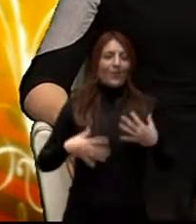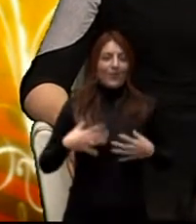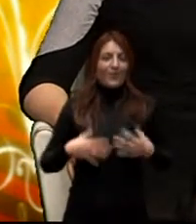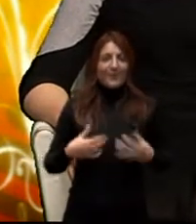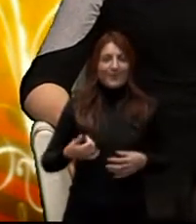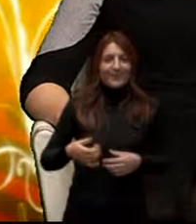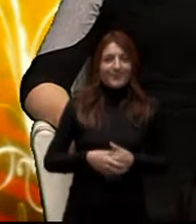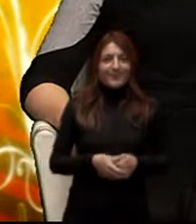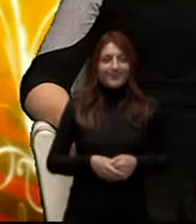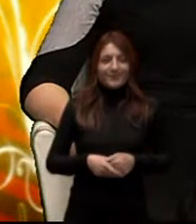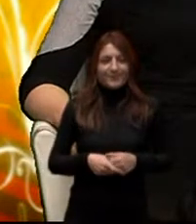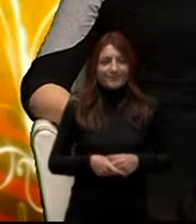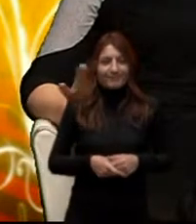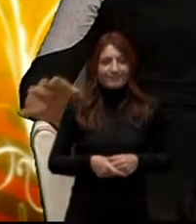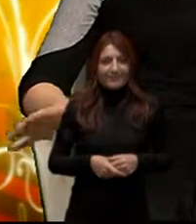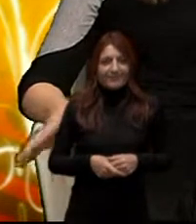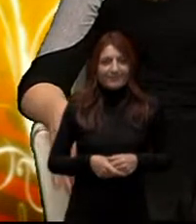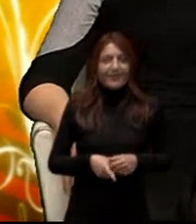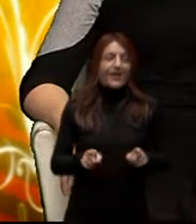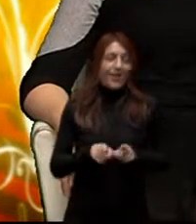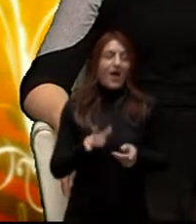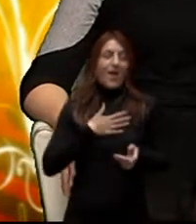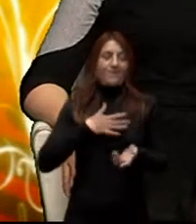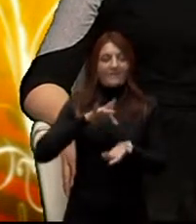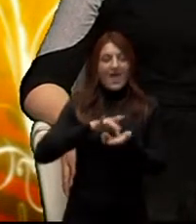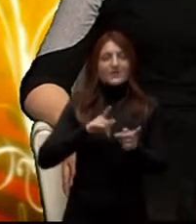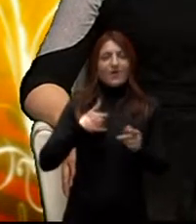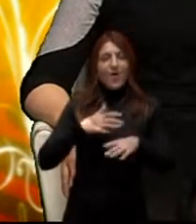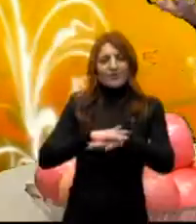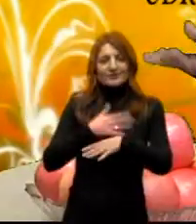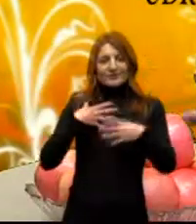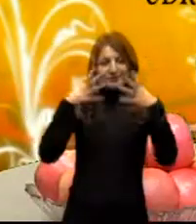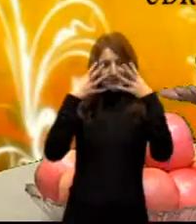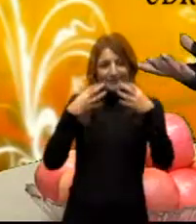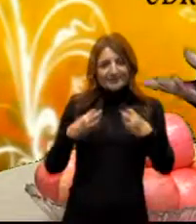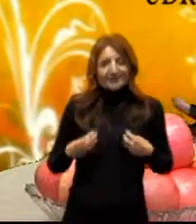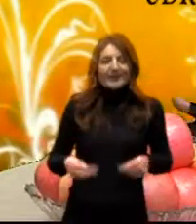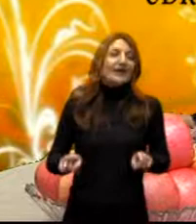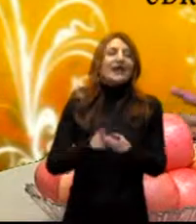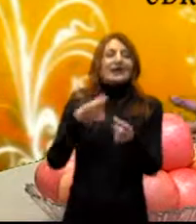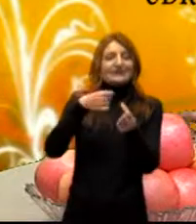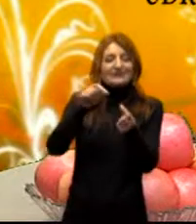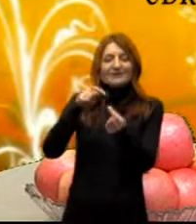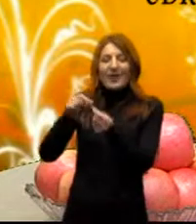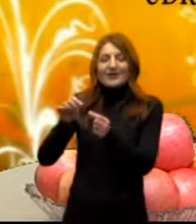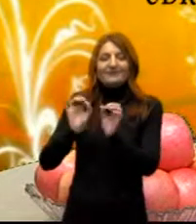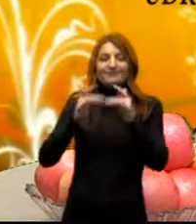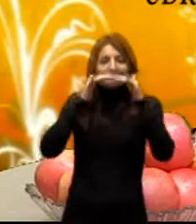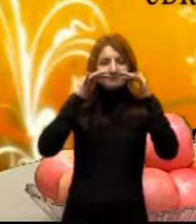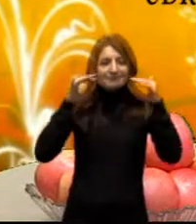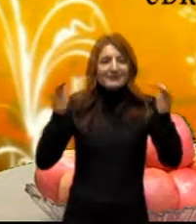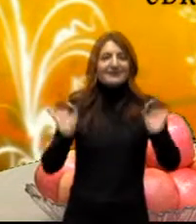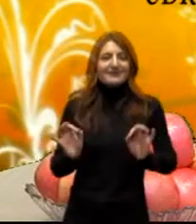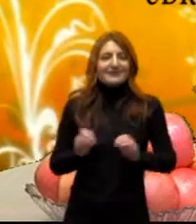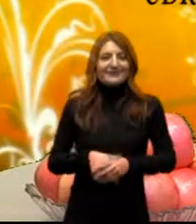da, točno. Da, oaza jedna za opuštanje, tako je, tako? Točno. Malo svječica za pamet. Da, točno. Znači to ono što